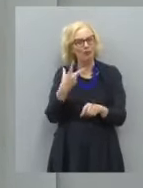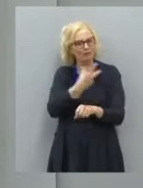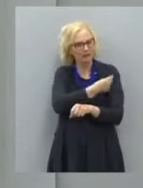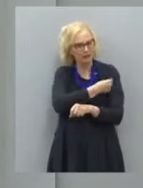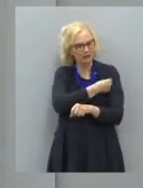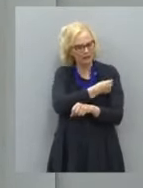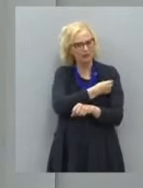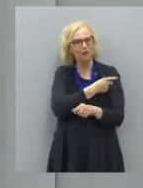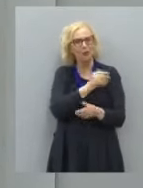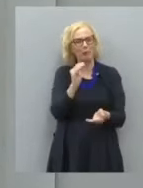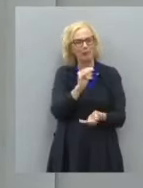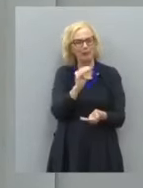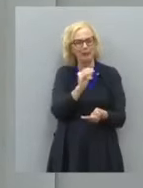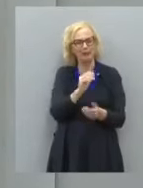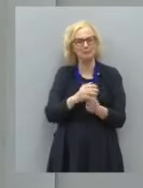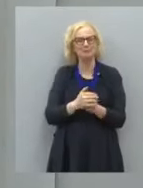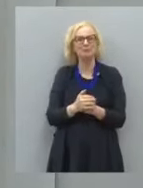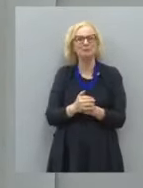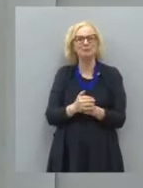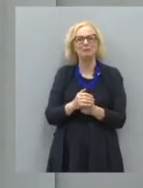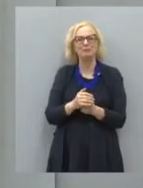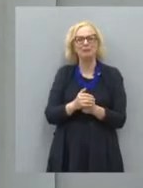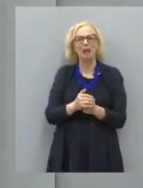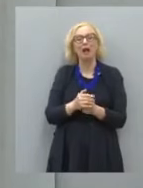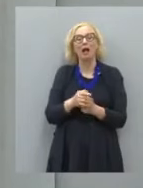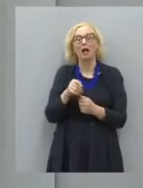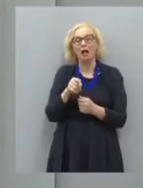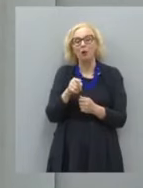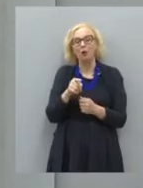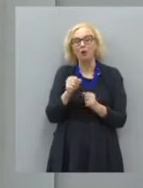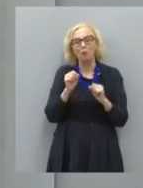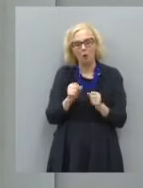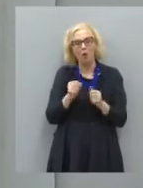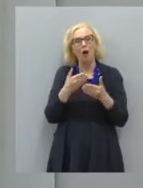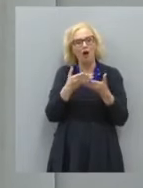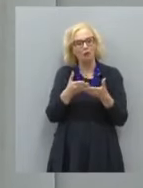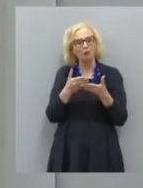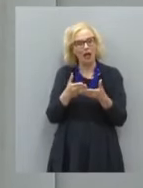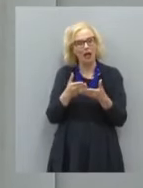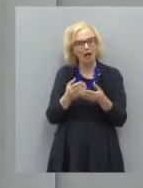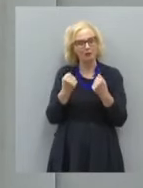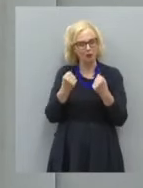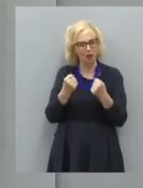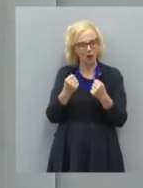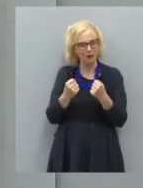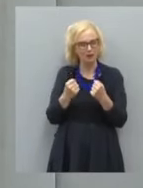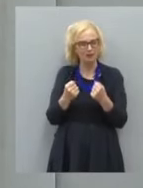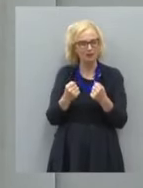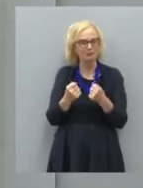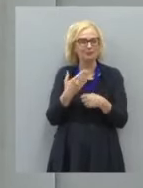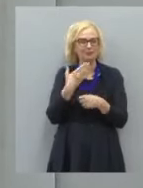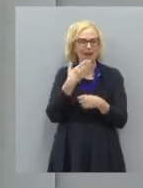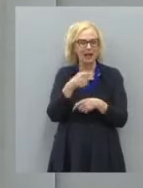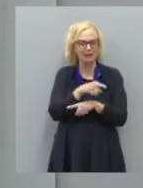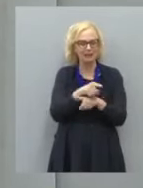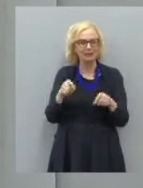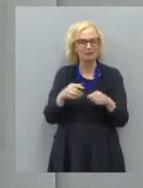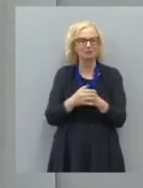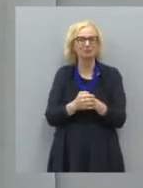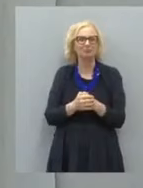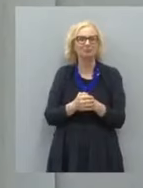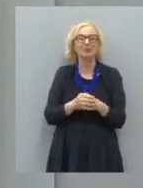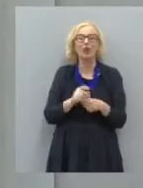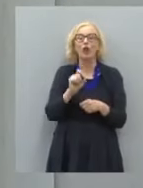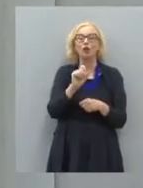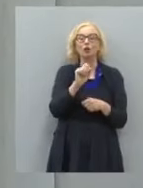propri assistiti queste sicuramente un aiuto molto forte nella campagna vaccinale sappiamo che abbiamo aperto la vaccinazione dai